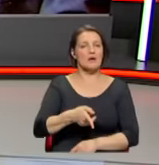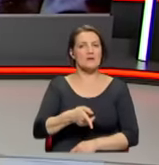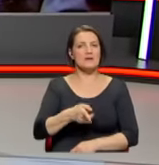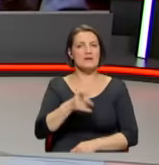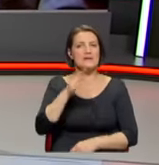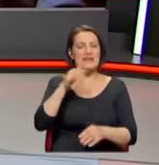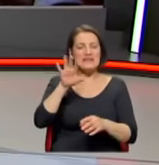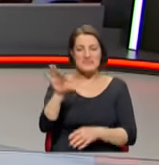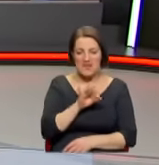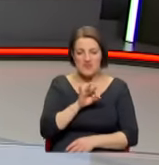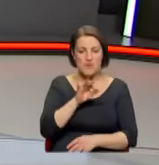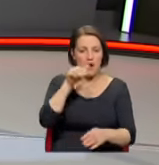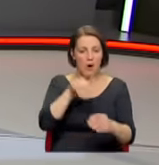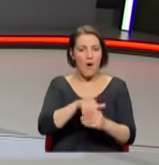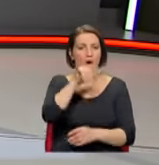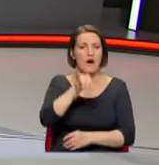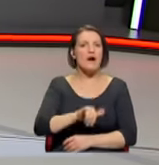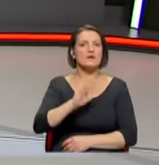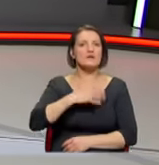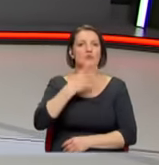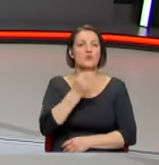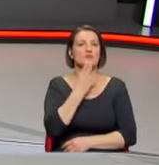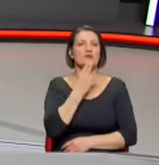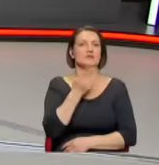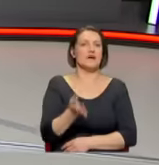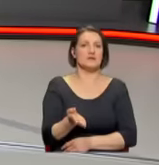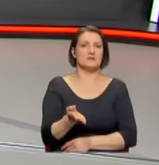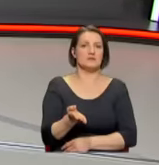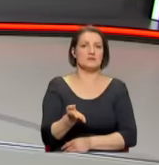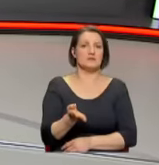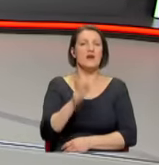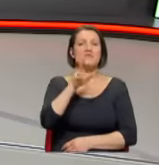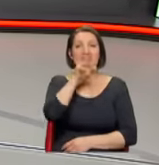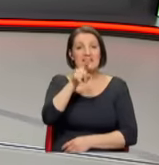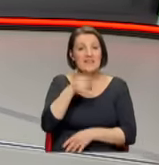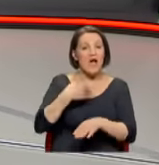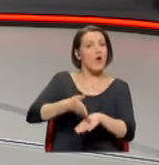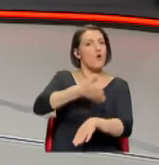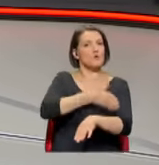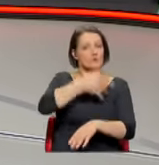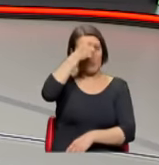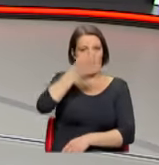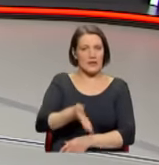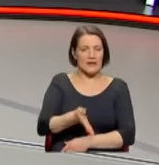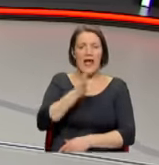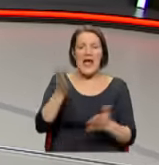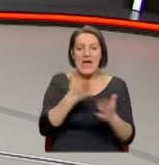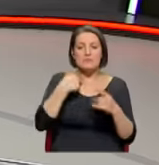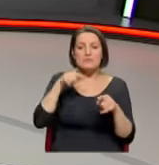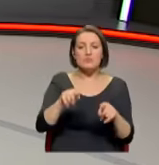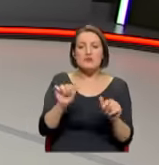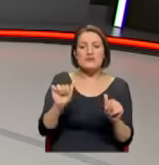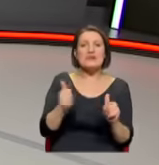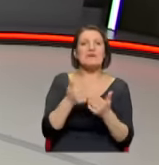Seçme seçilme hakkına sahip oldular. Eğer biz bunun